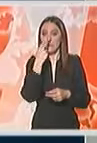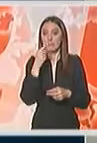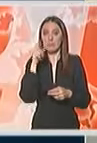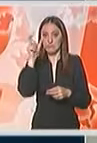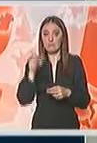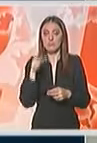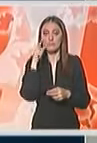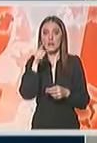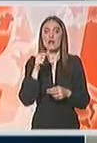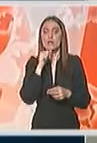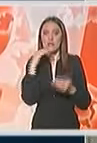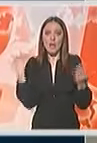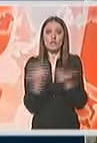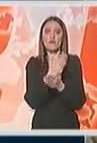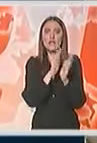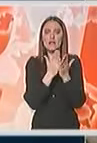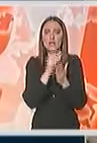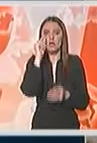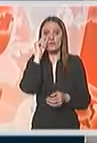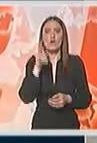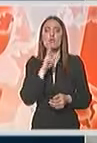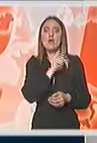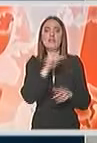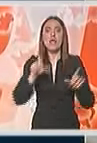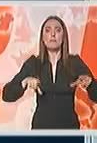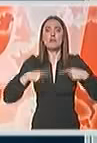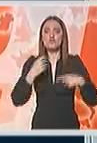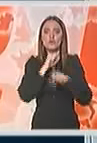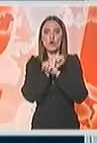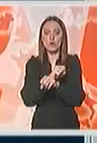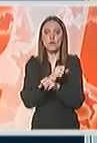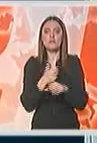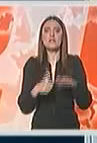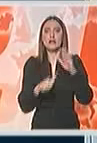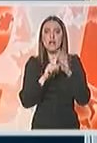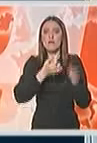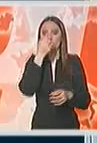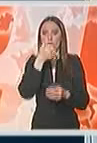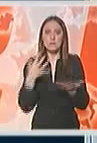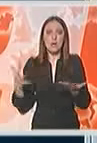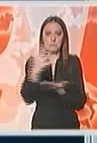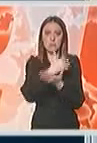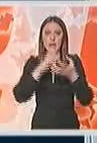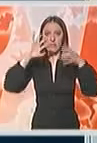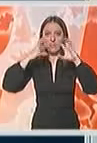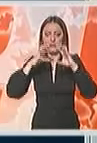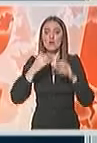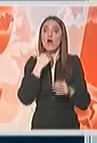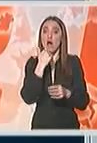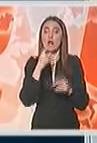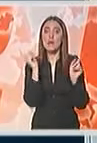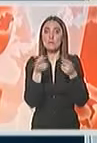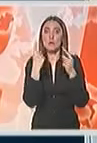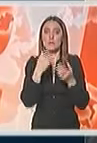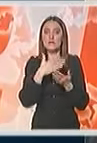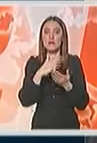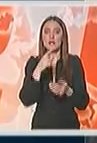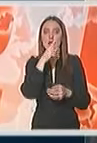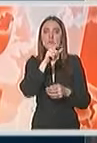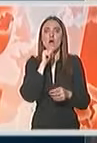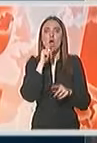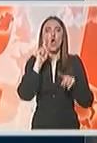non-fiction žanra i najnovije knjige Čovek koji nije preživao holokaust, glavninu informacija prikuplja na internetu, ali na promociji dela Hall